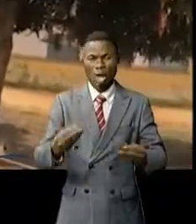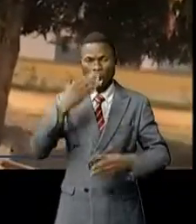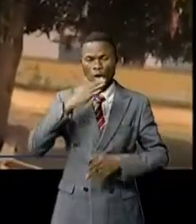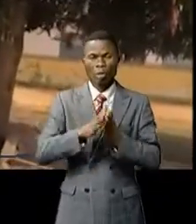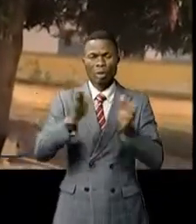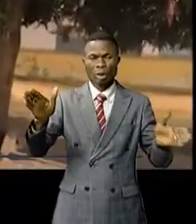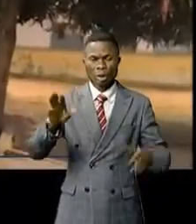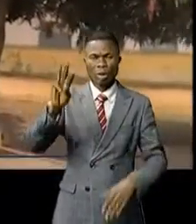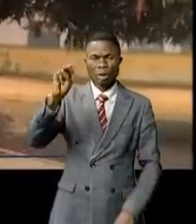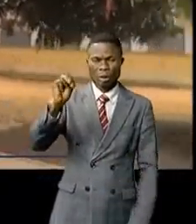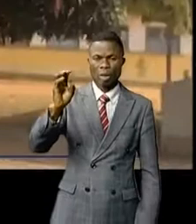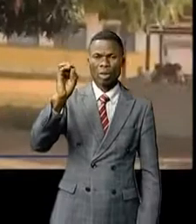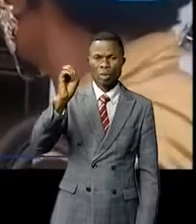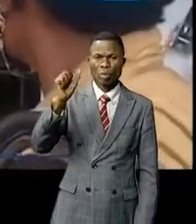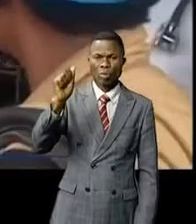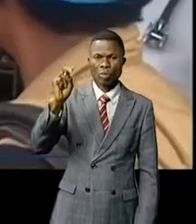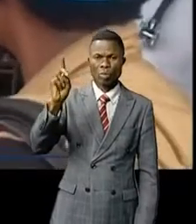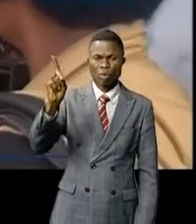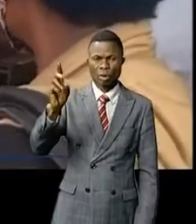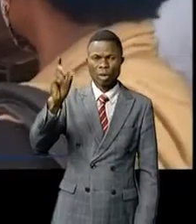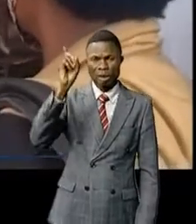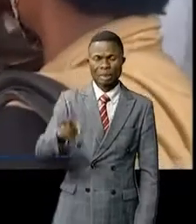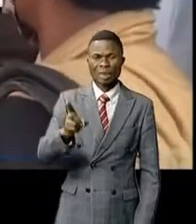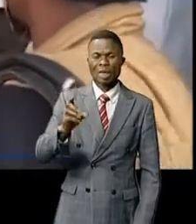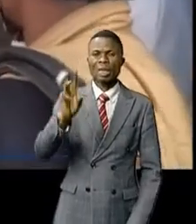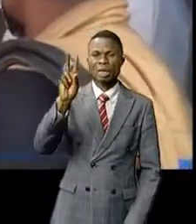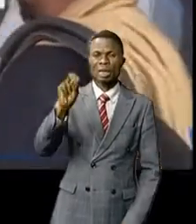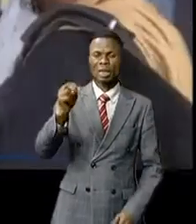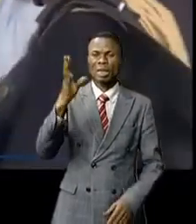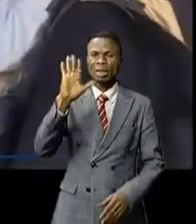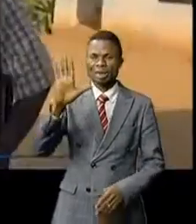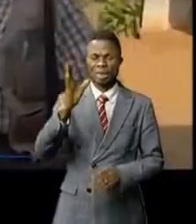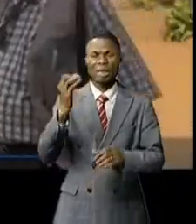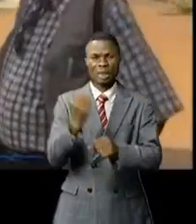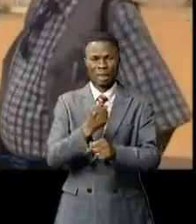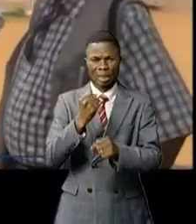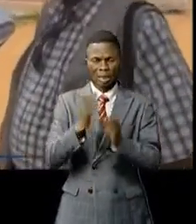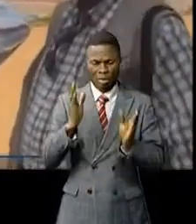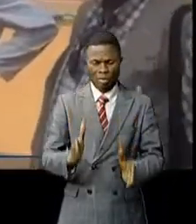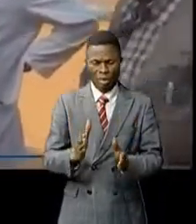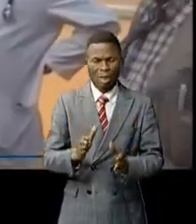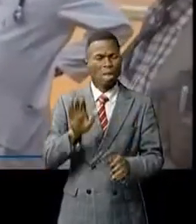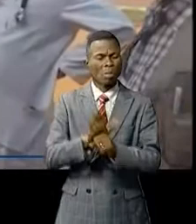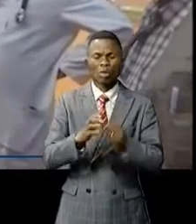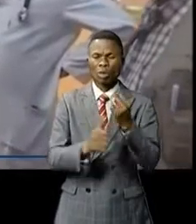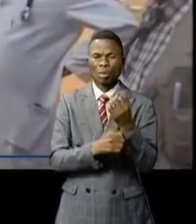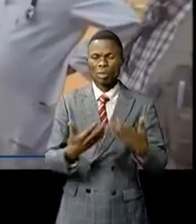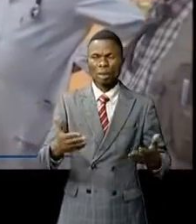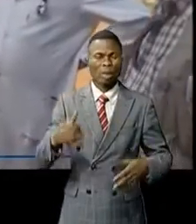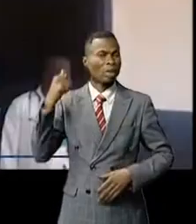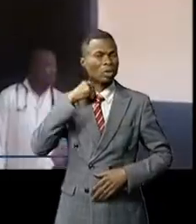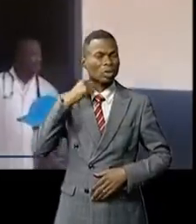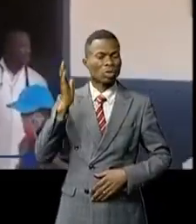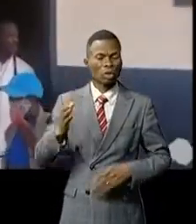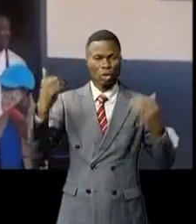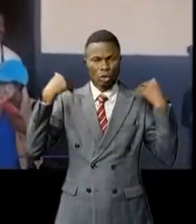de référence de Mwanda compte 55 agents, ce qui est un pléthore pour Flavien Matondo Kinata, médecin directeur de